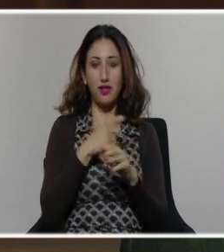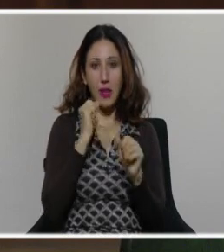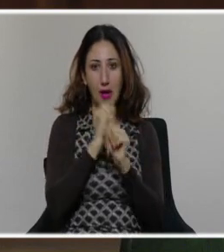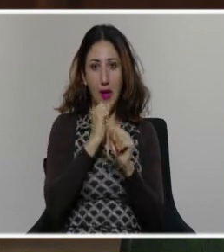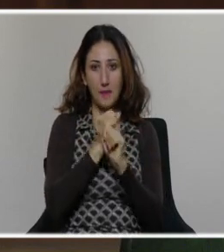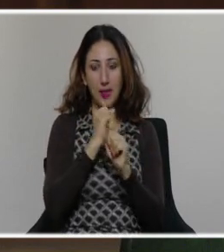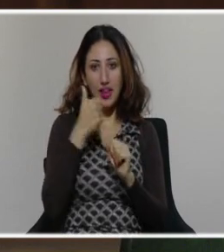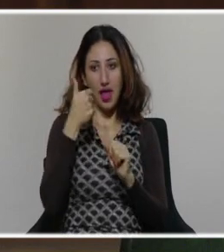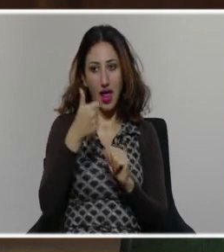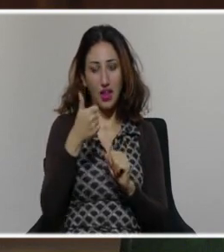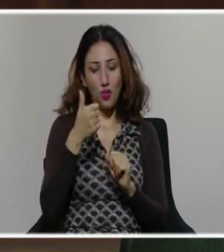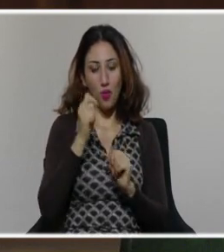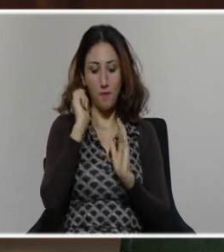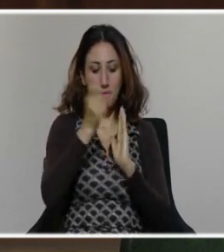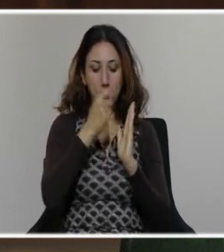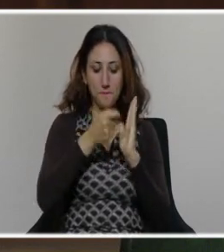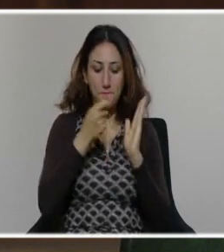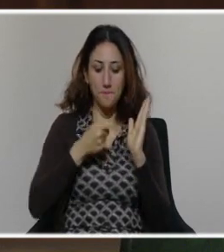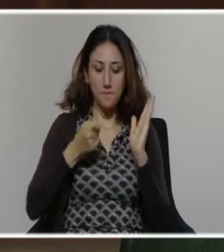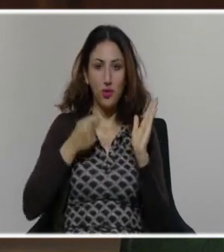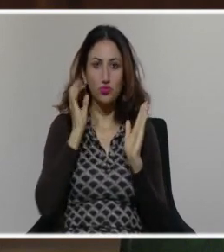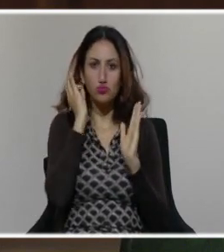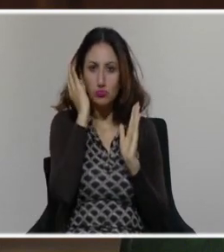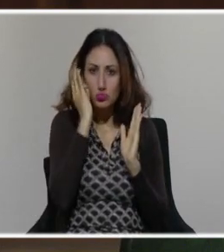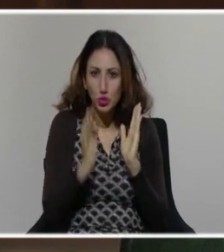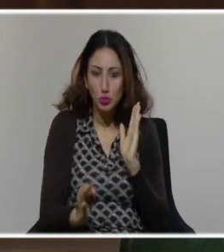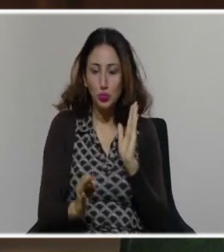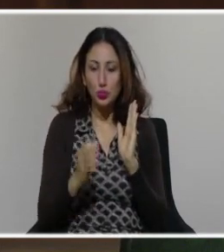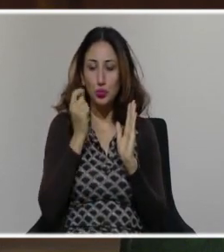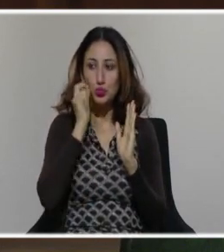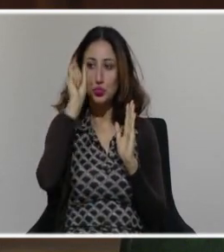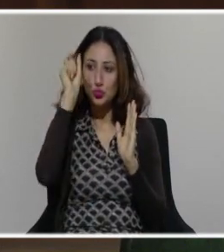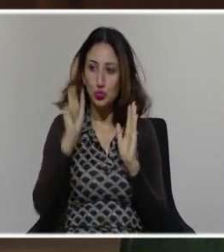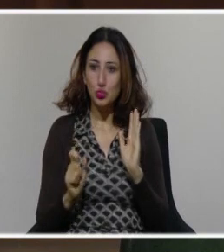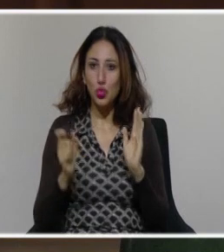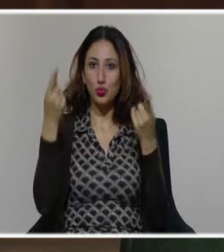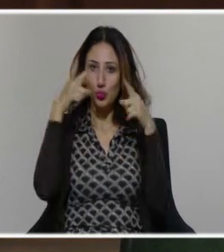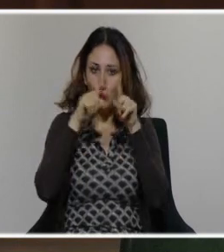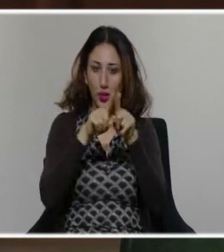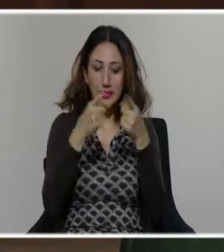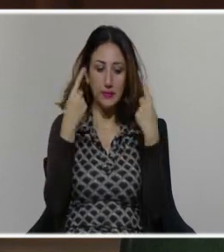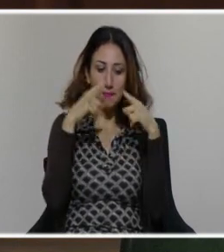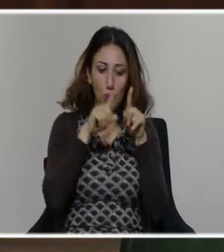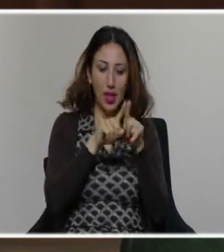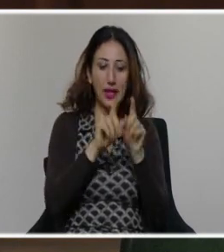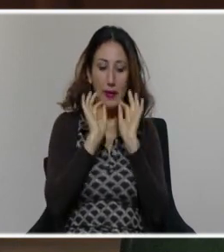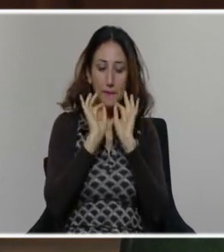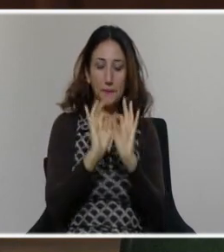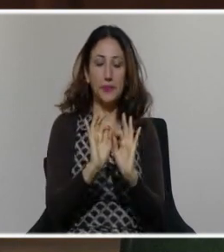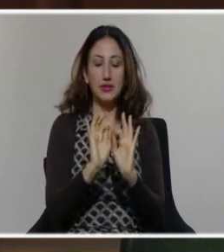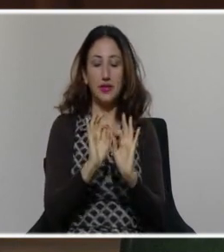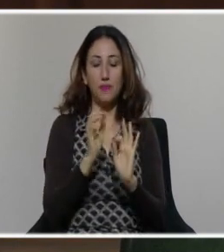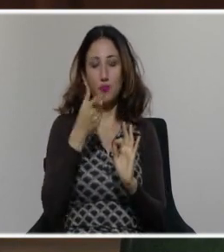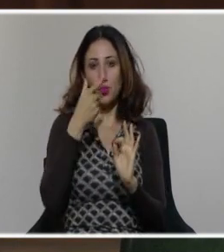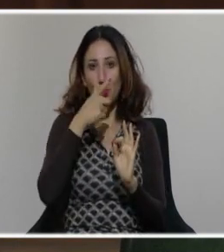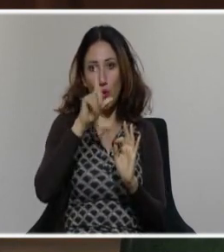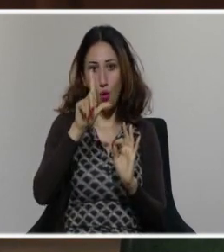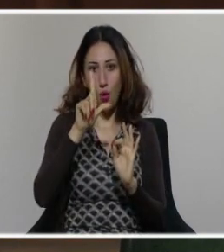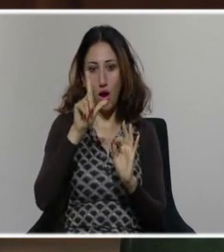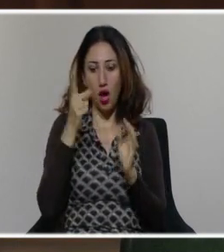ده، لأنه كان مكتوب بدقة شديدة وكل شخصية مرسومة بشكل حلو قوي، كل شخصية بتتكلم باللغة المناسبة